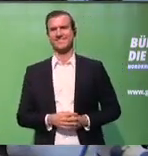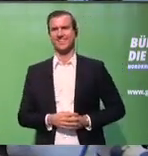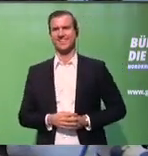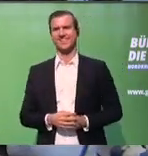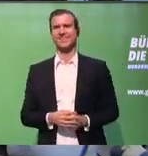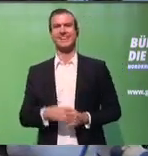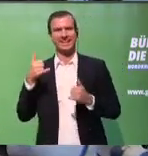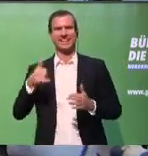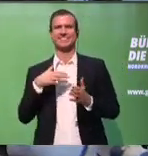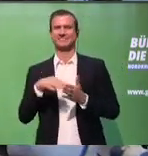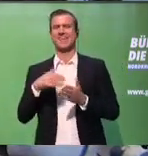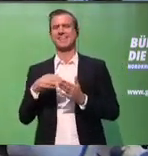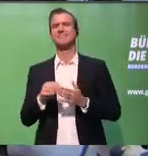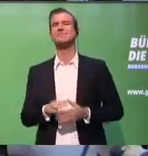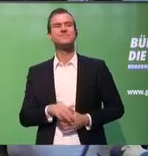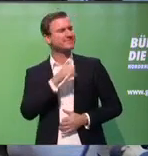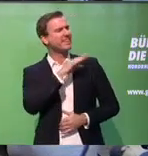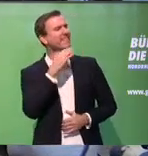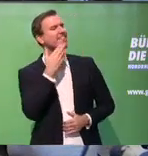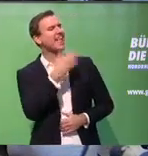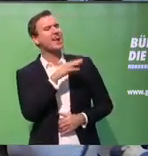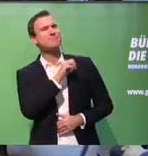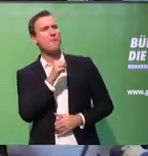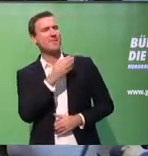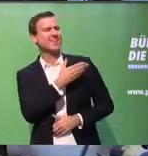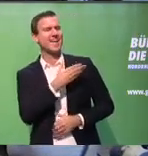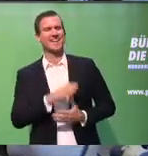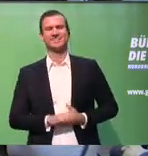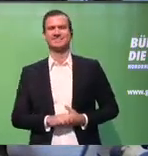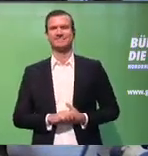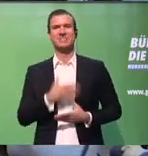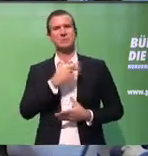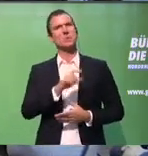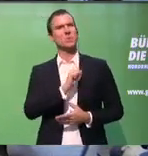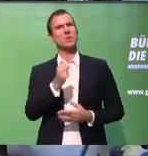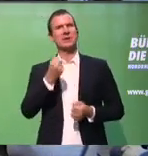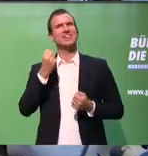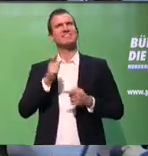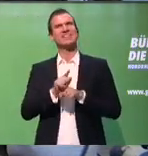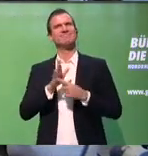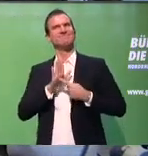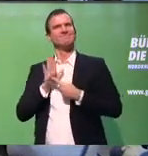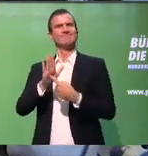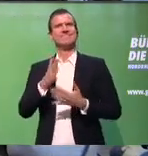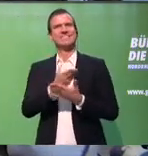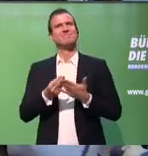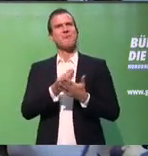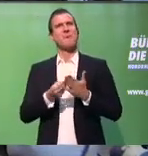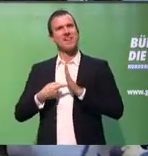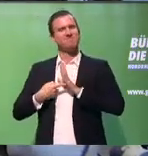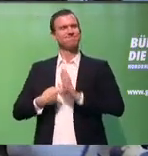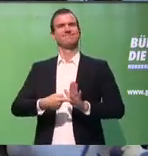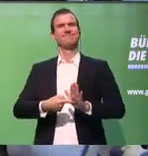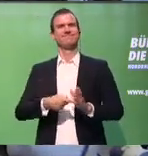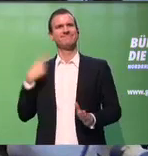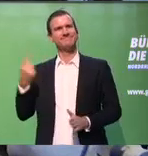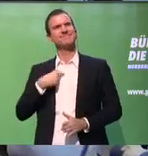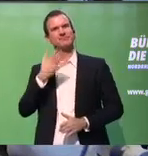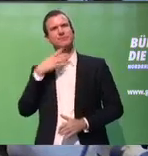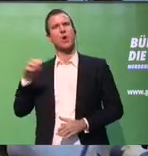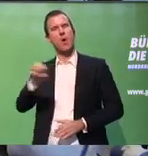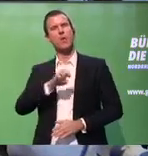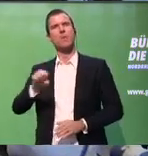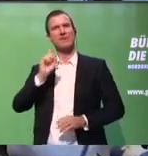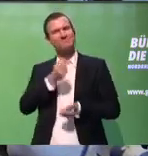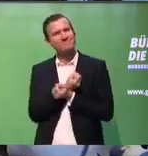und wir machen weiter. Vielen Dank, Monika, für dieses starke Bild, was ihr erzeugt habt, wie wir für